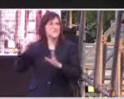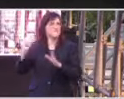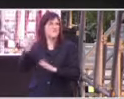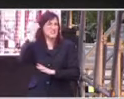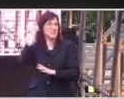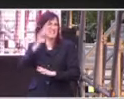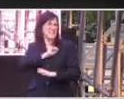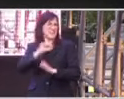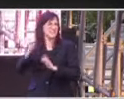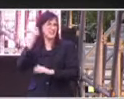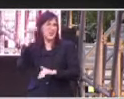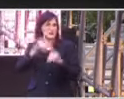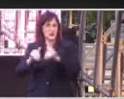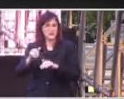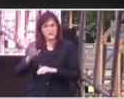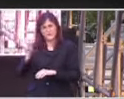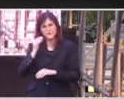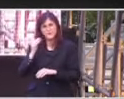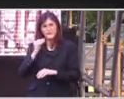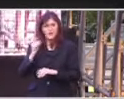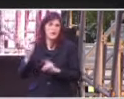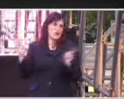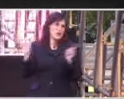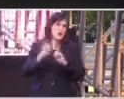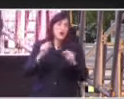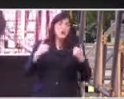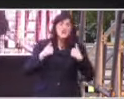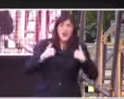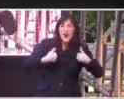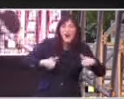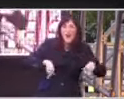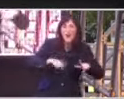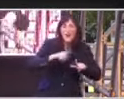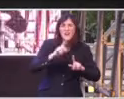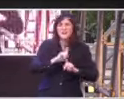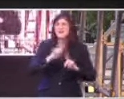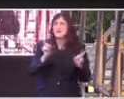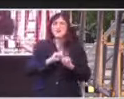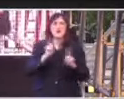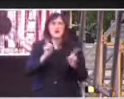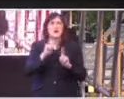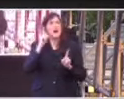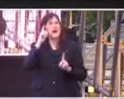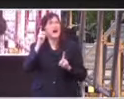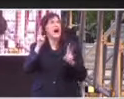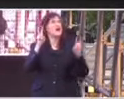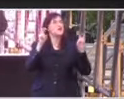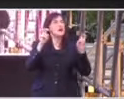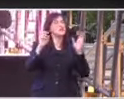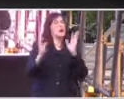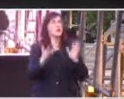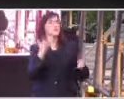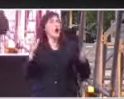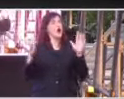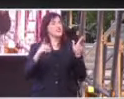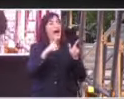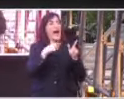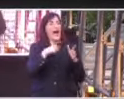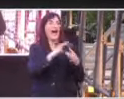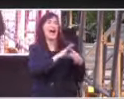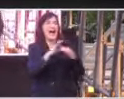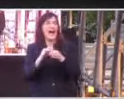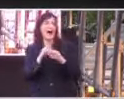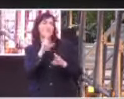noi non siamo quelli che parlano di argomenti quando vanno di moda perché l'ho riconosciuto agli amici di azione